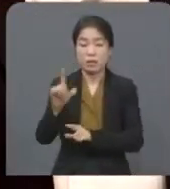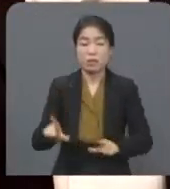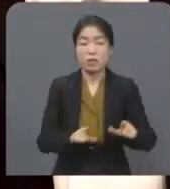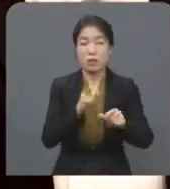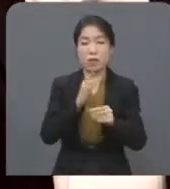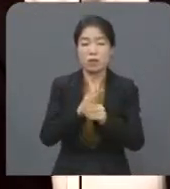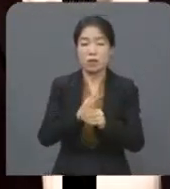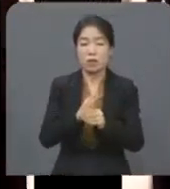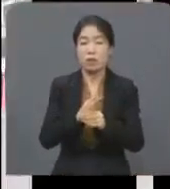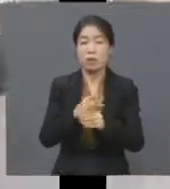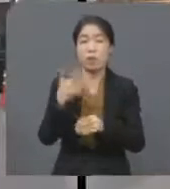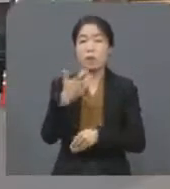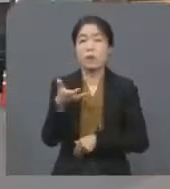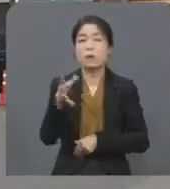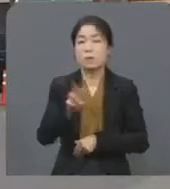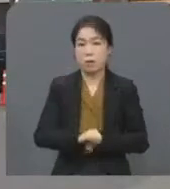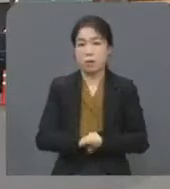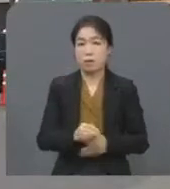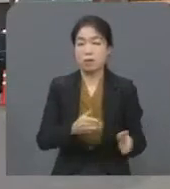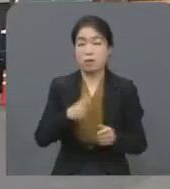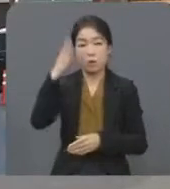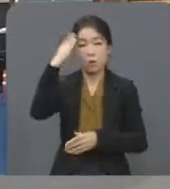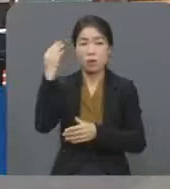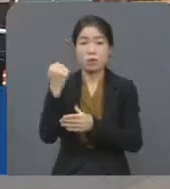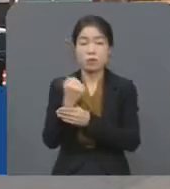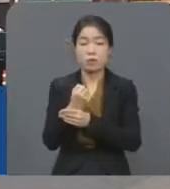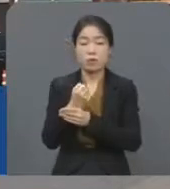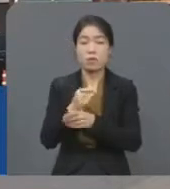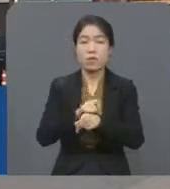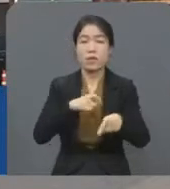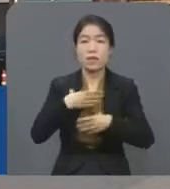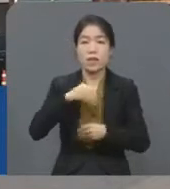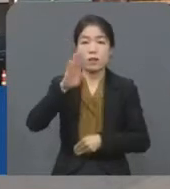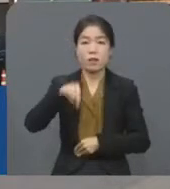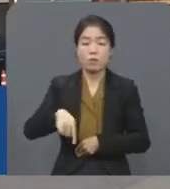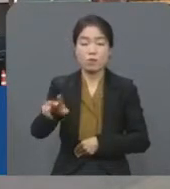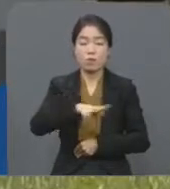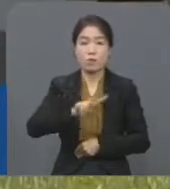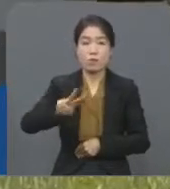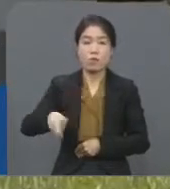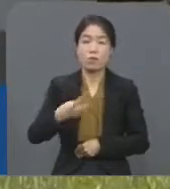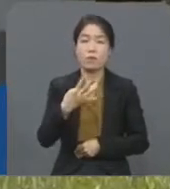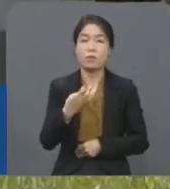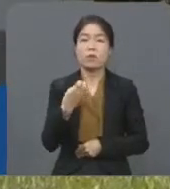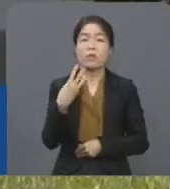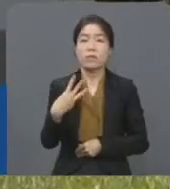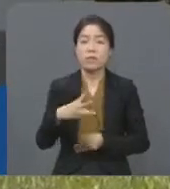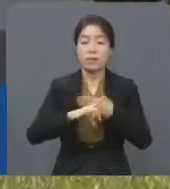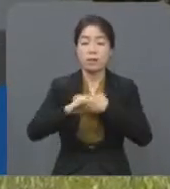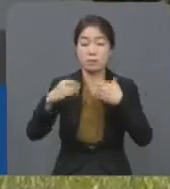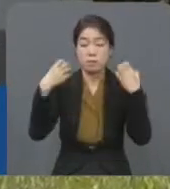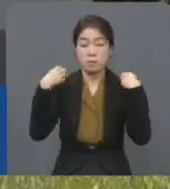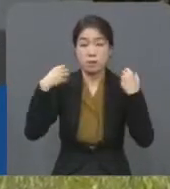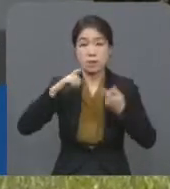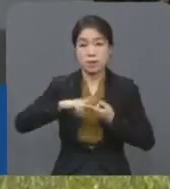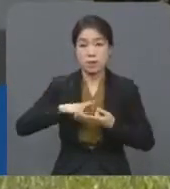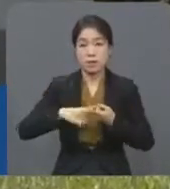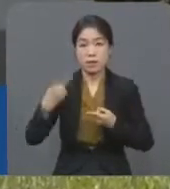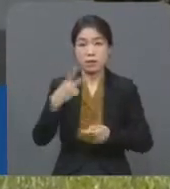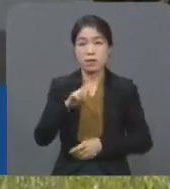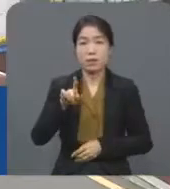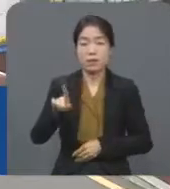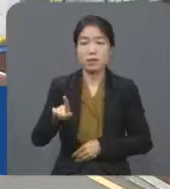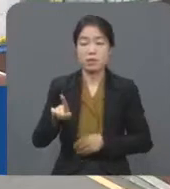80억 원 등입니다. 화순군이 행정안전부가 전국 243개 지방자치단체를 대상으로 한